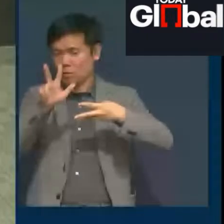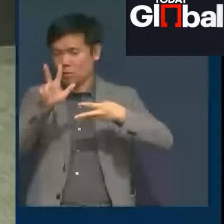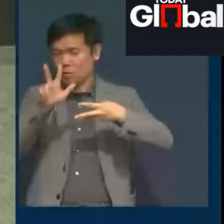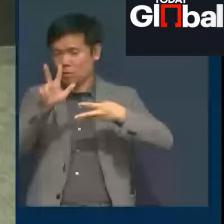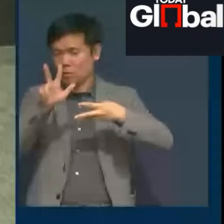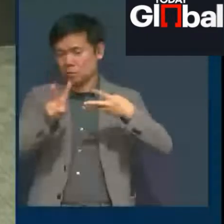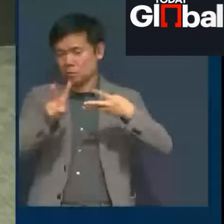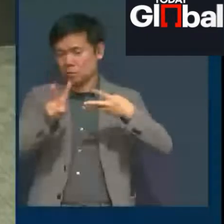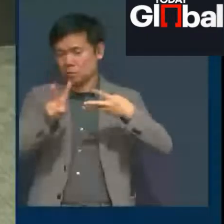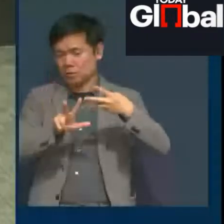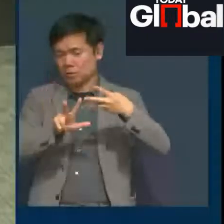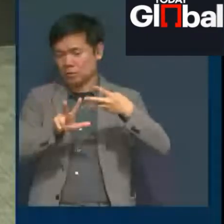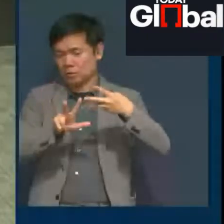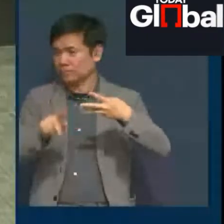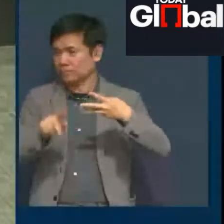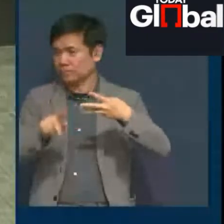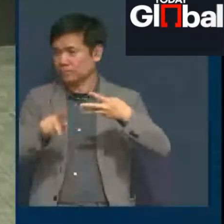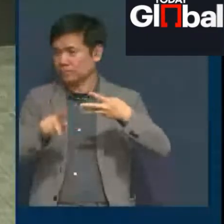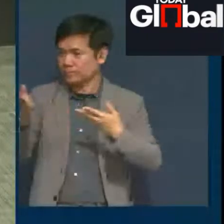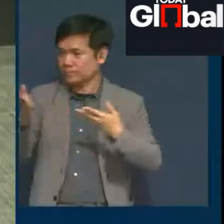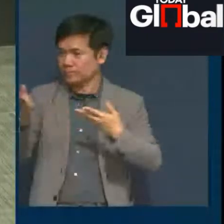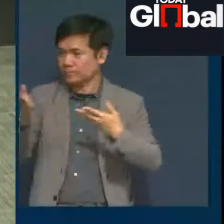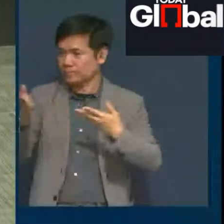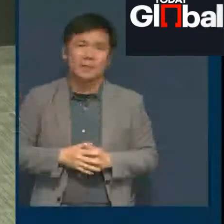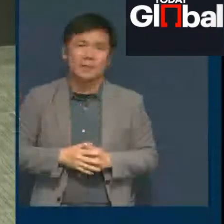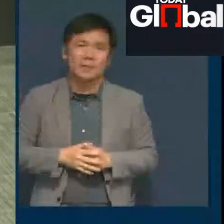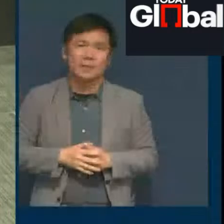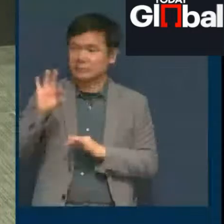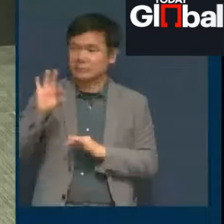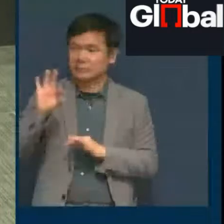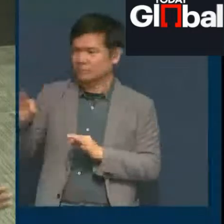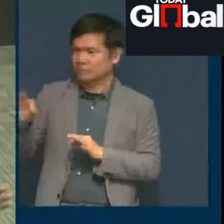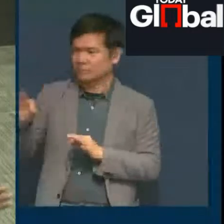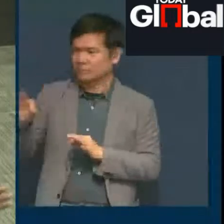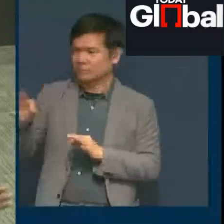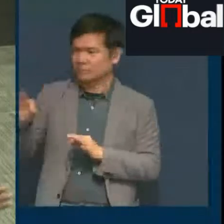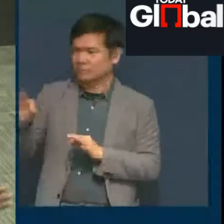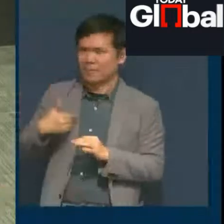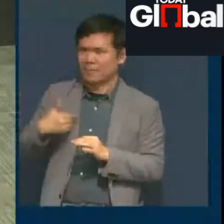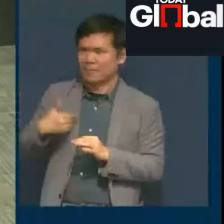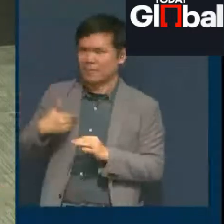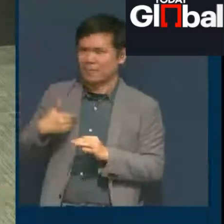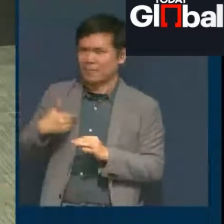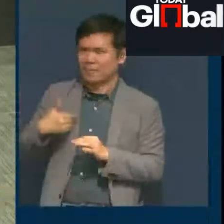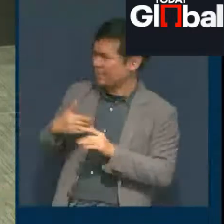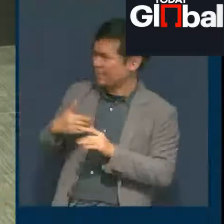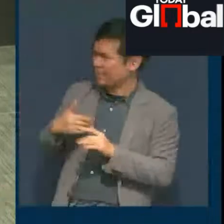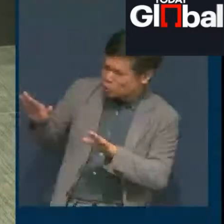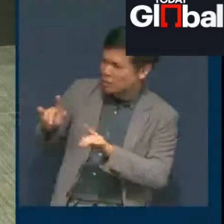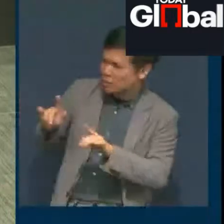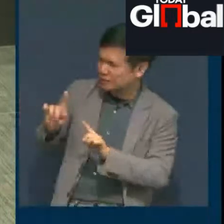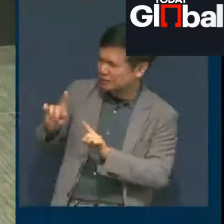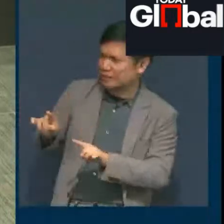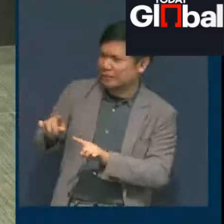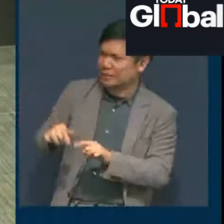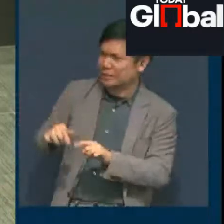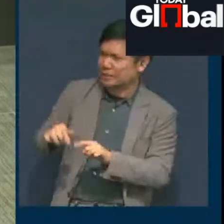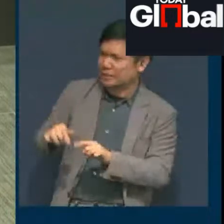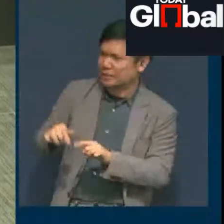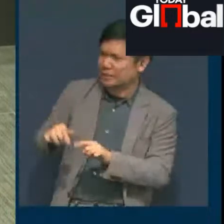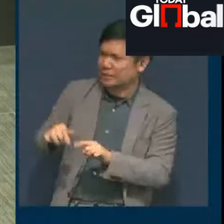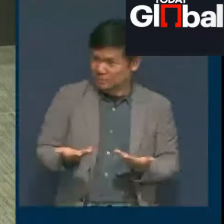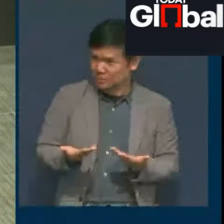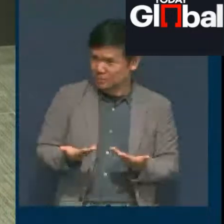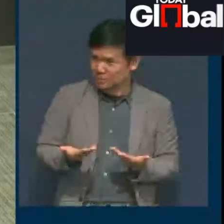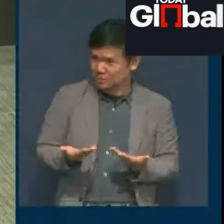شكرا. أنا سأكون سؤالي بسيط. Thank you. I'd like to ask a